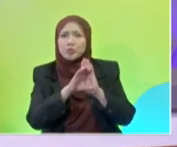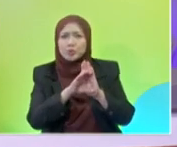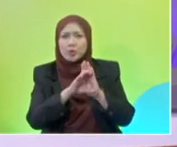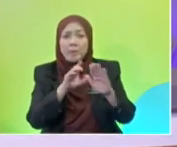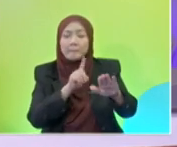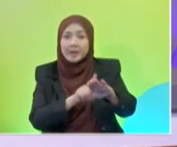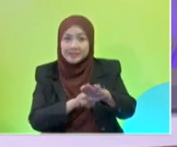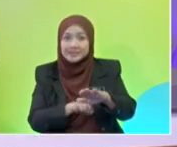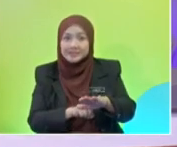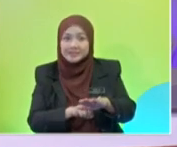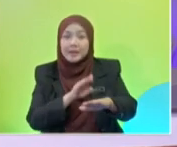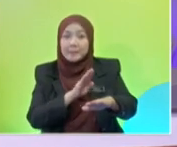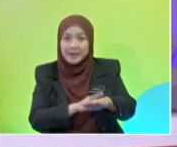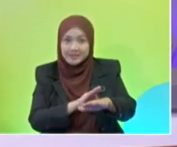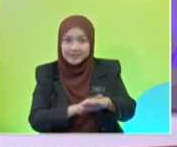manusia